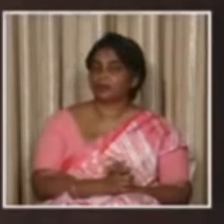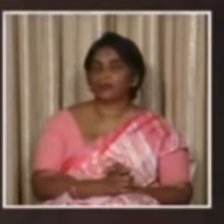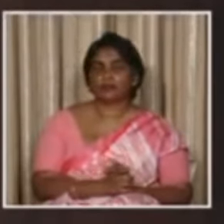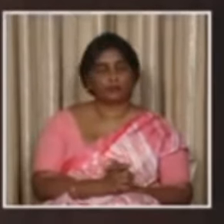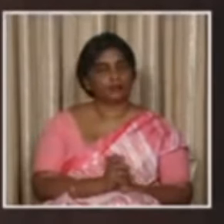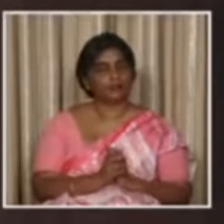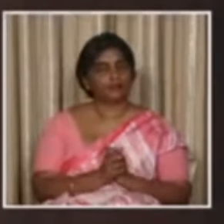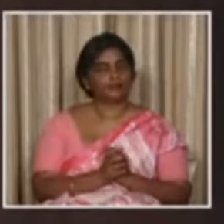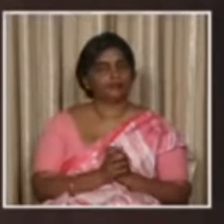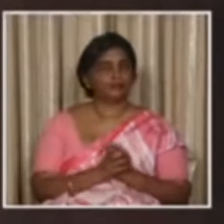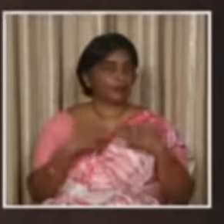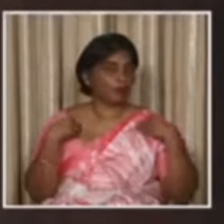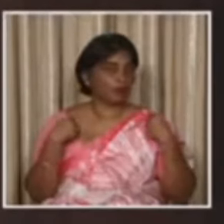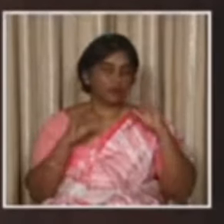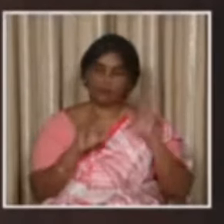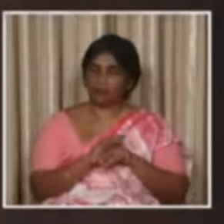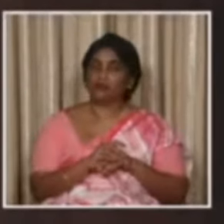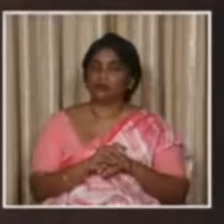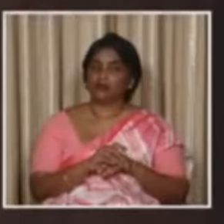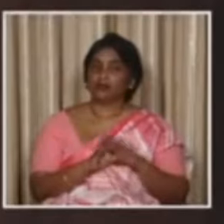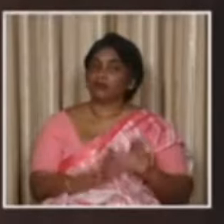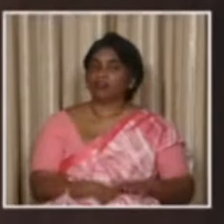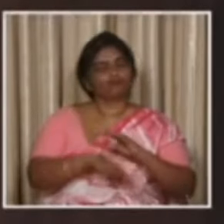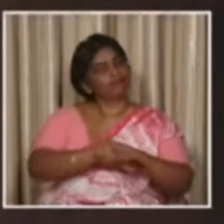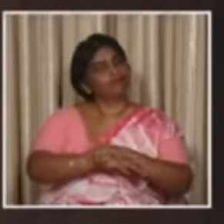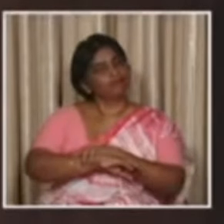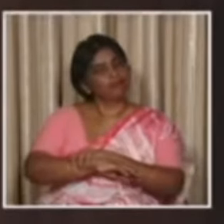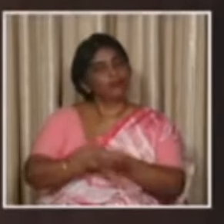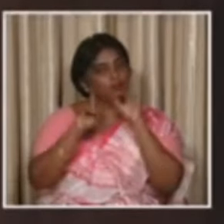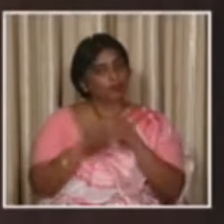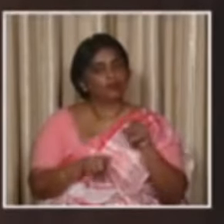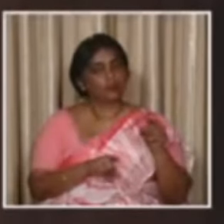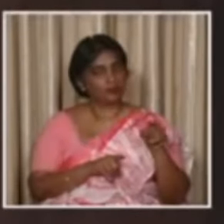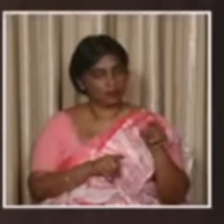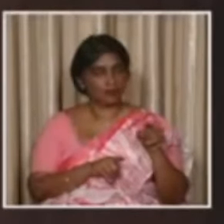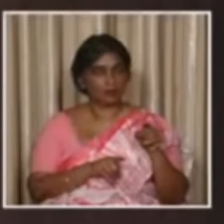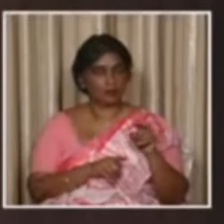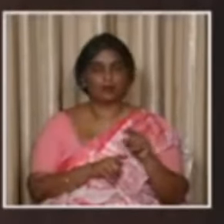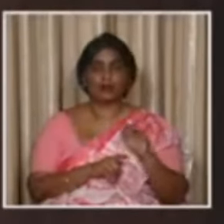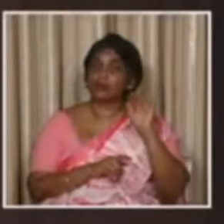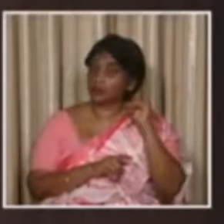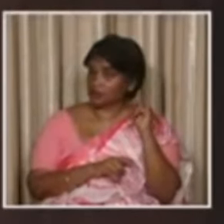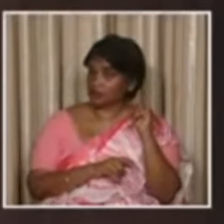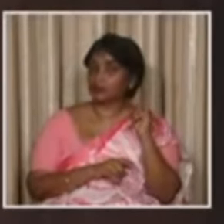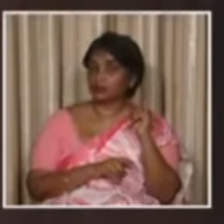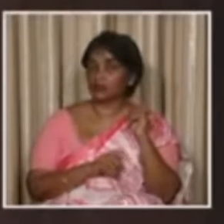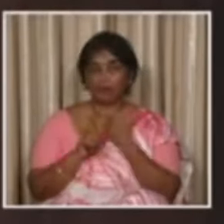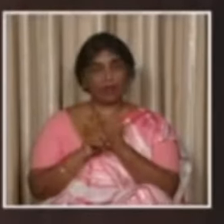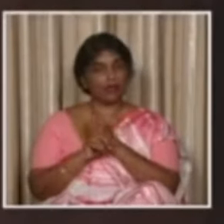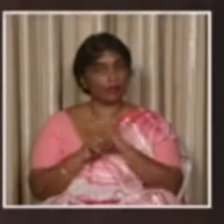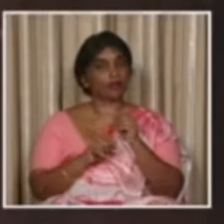පුටු සබ්වාසු ඉන්න කකුල් දෙක මසාජ් කරගන්න. ඊළඟට සමහර හැම එයාපෝට්